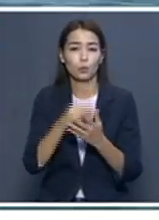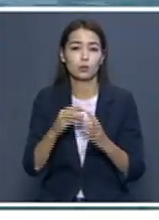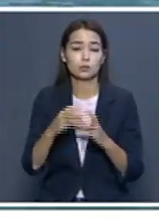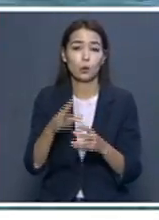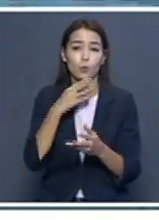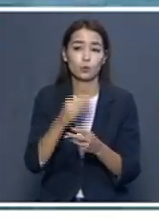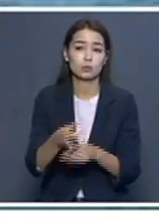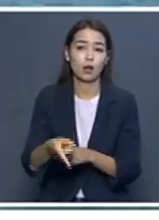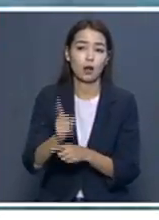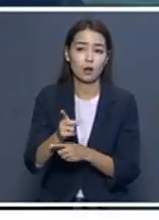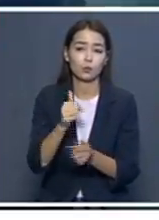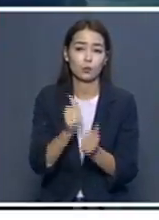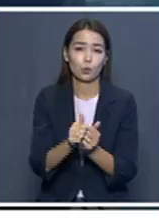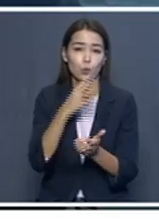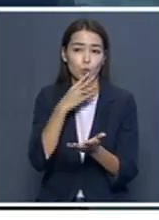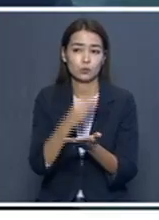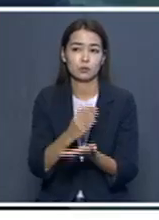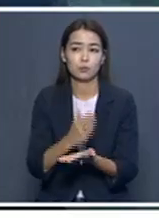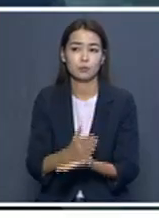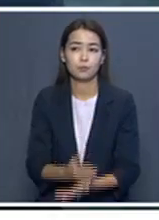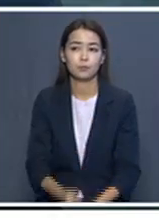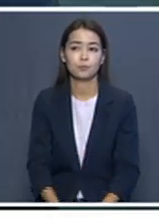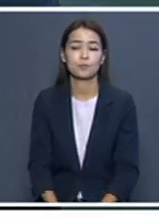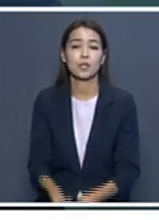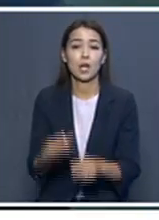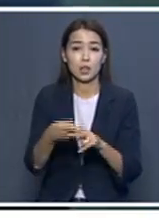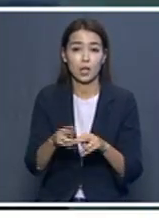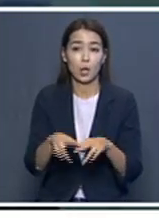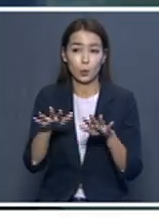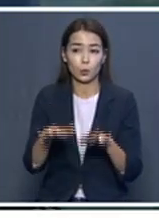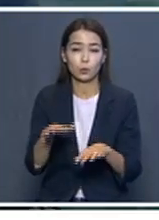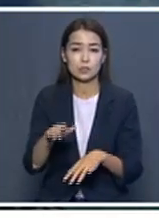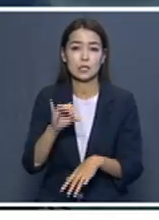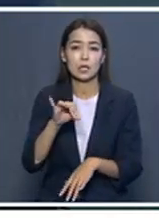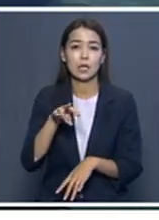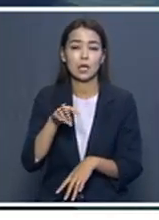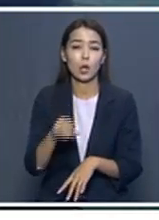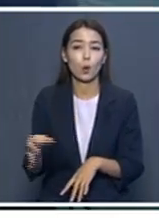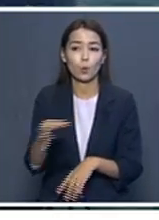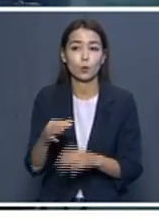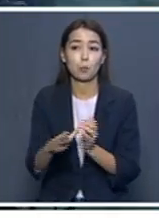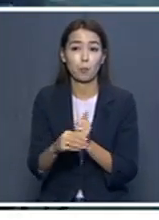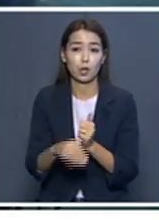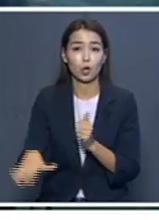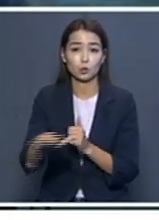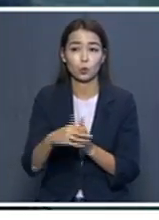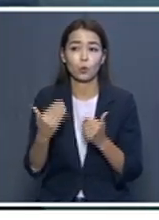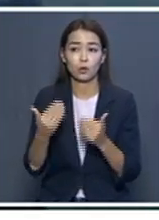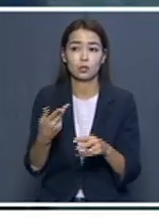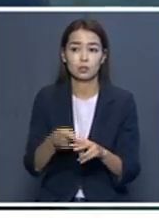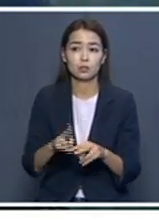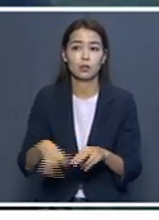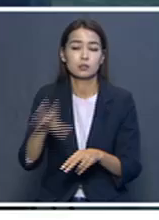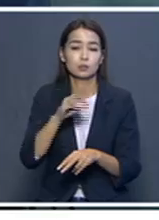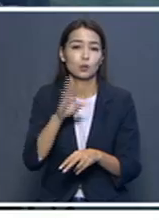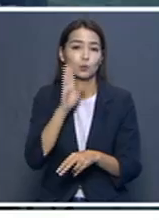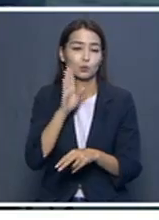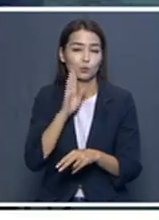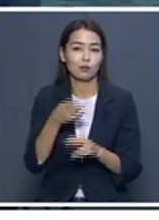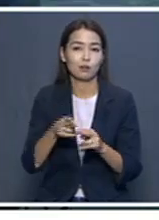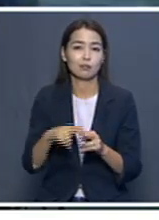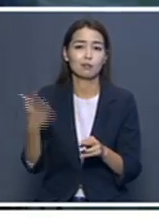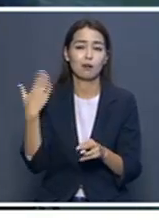тармағы қақ жарып ағып жатыр. Дәл осы жерде Іле өзені Балқаш көліне құяды, сондықтан осындағы елді мекенді Құйған деп атайды.